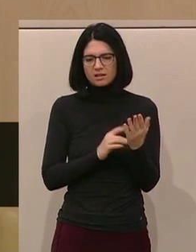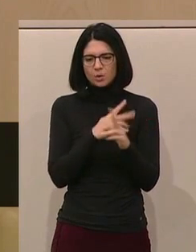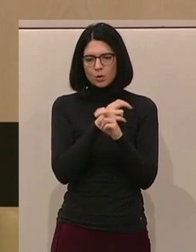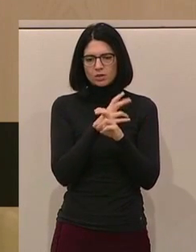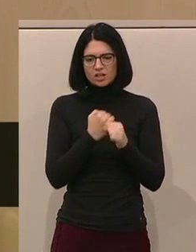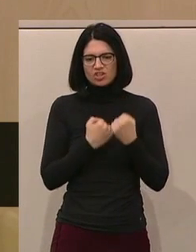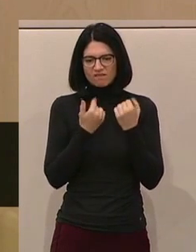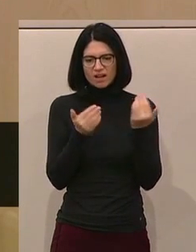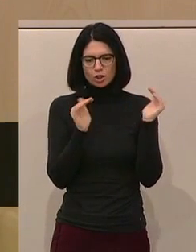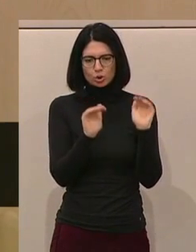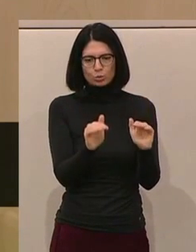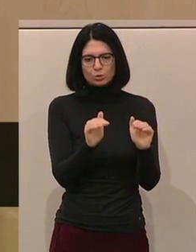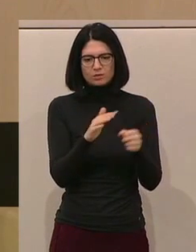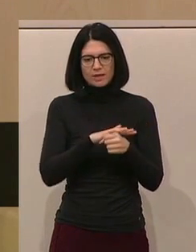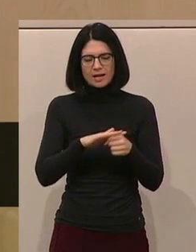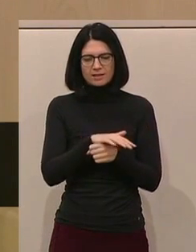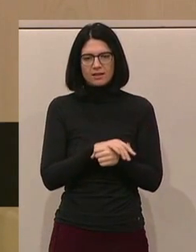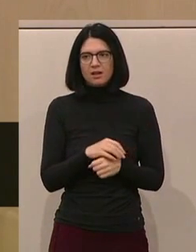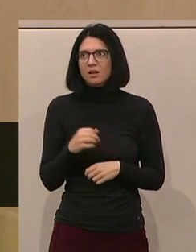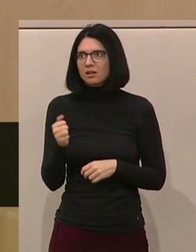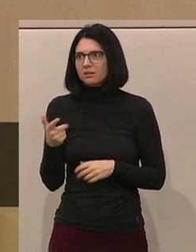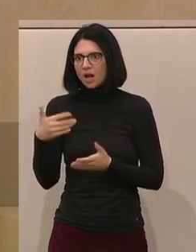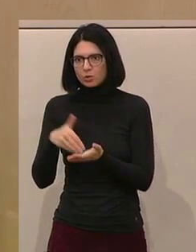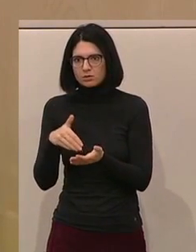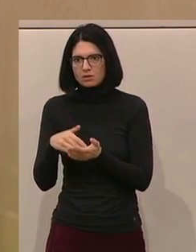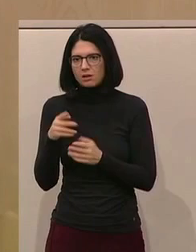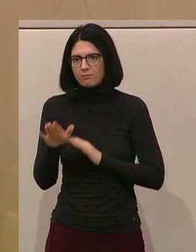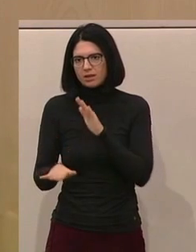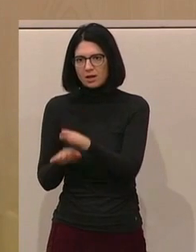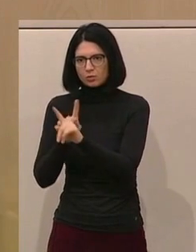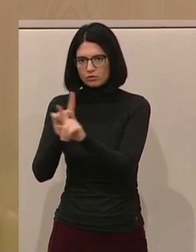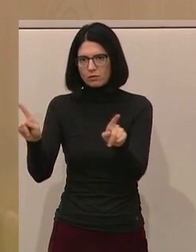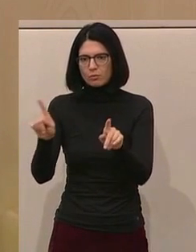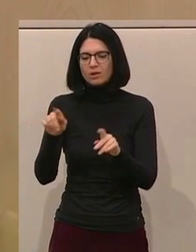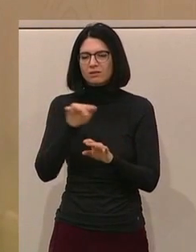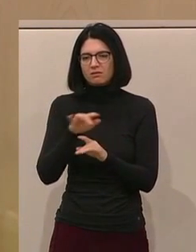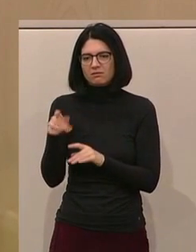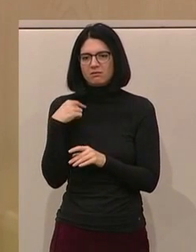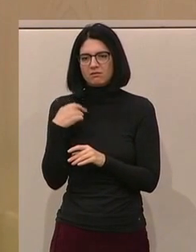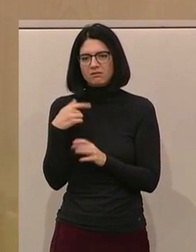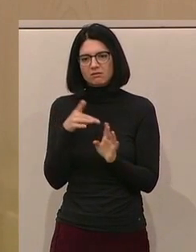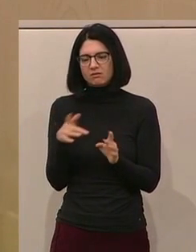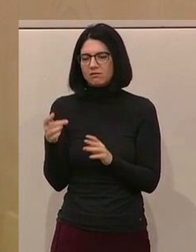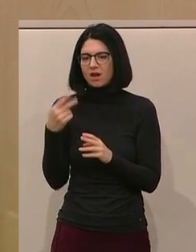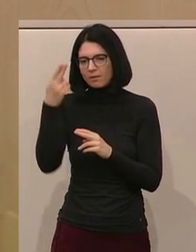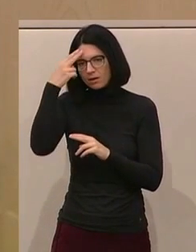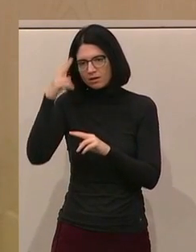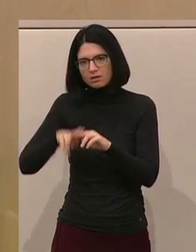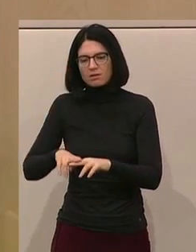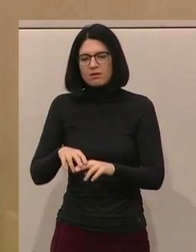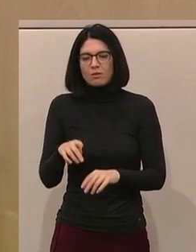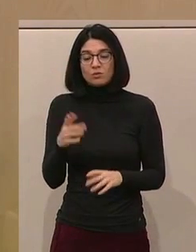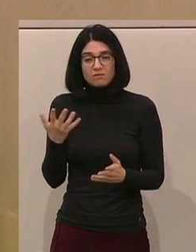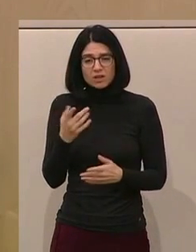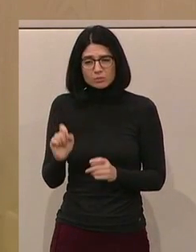österreichischen Gewaltschutz. Tausende Betretungsverbote werden in Österreich jährlich nach dem SBG verhängt und das Bemerkenswerte